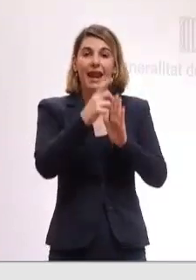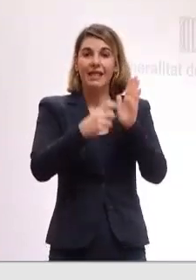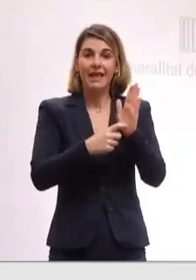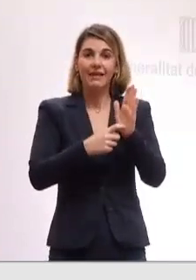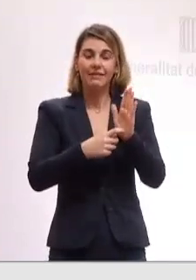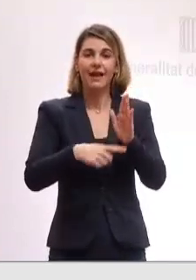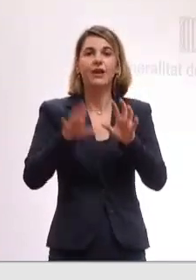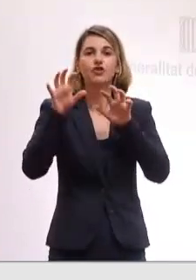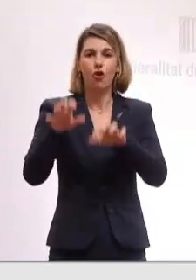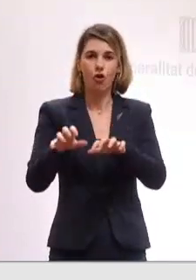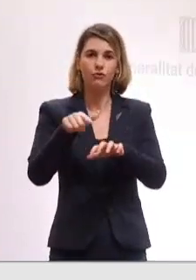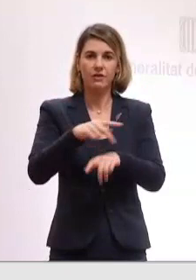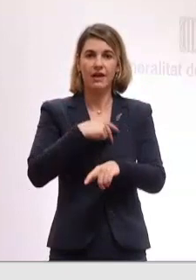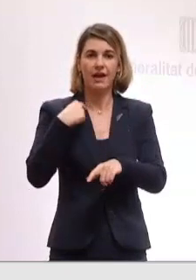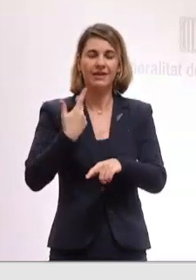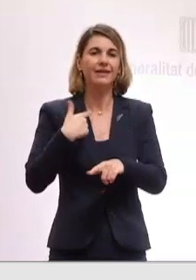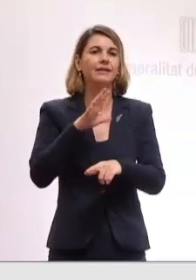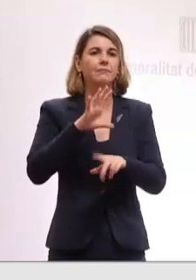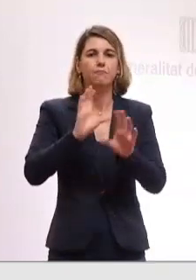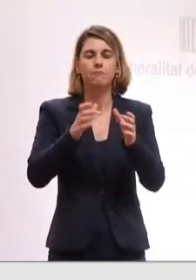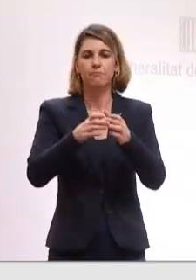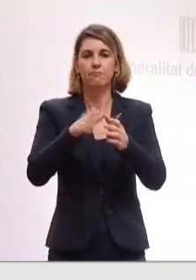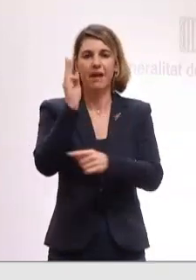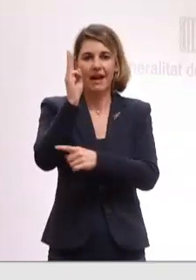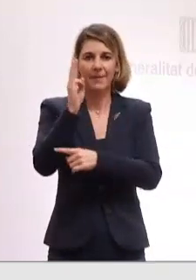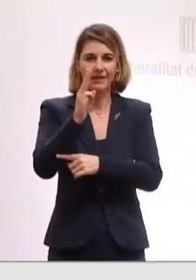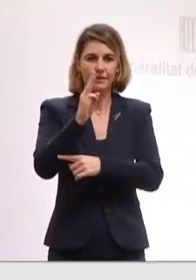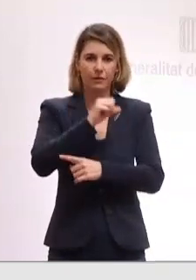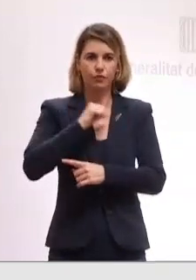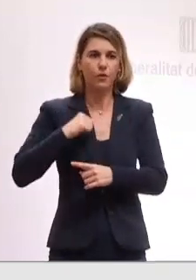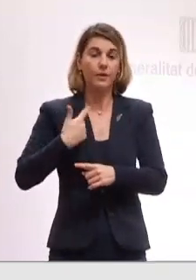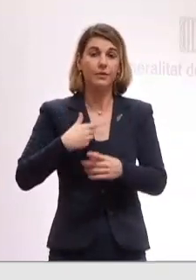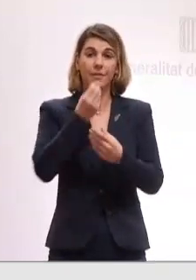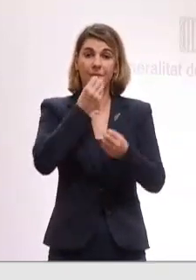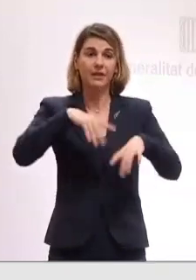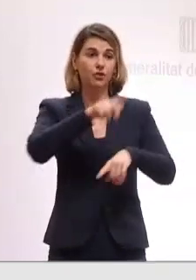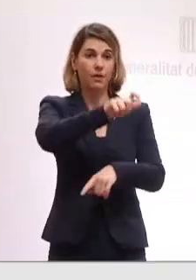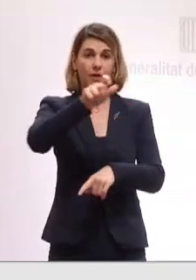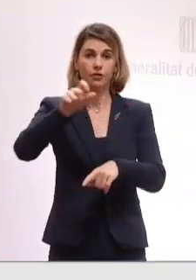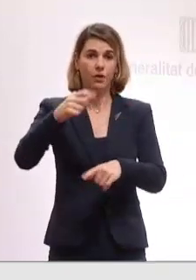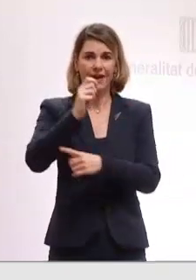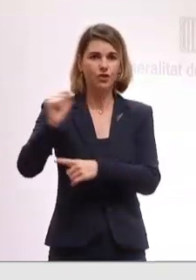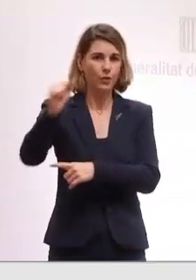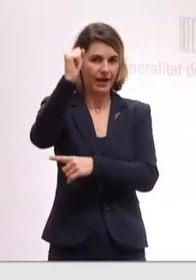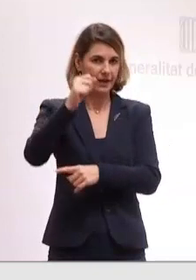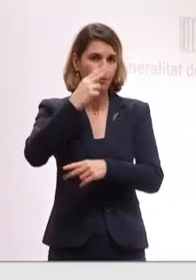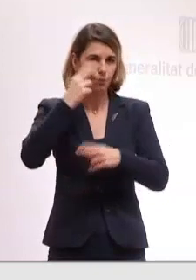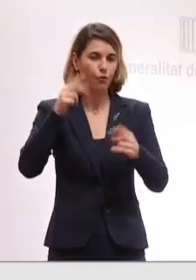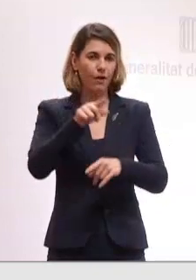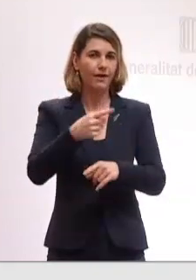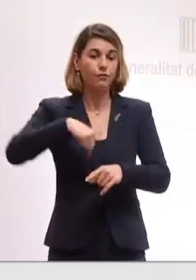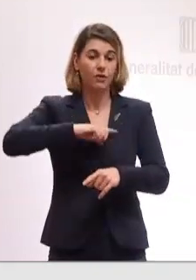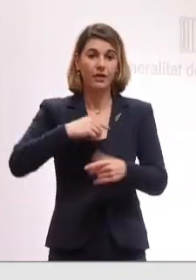Corts Generals i dels Parlaments Autonòmics, en representació de la sobirania popular, la que legitima la nostra